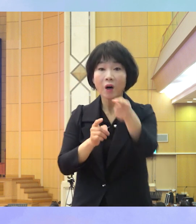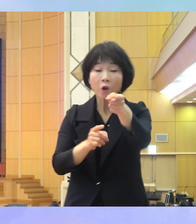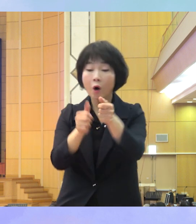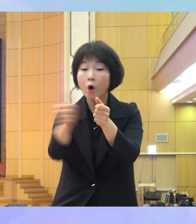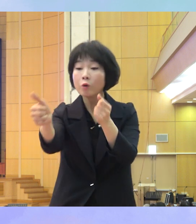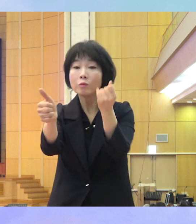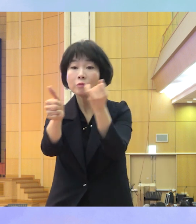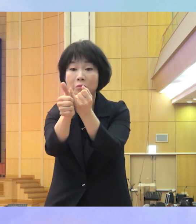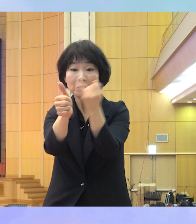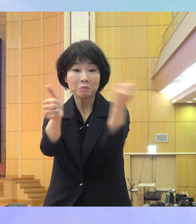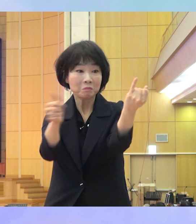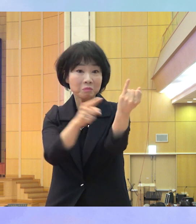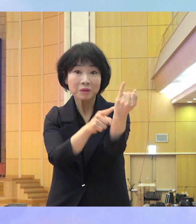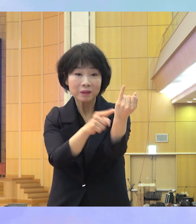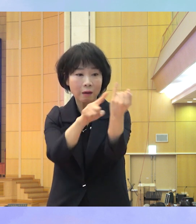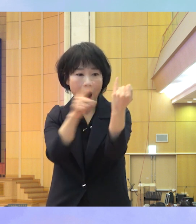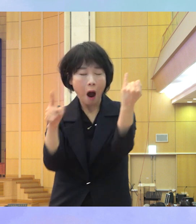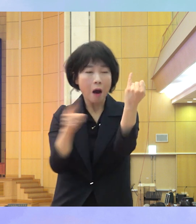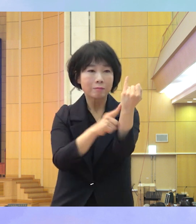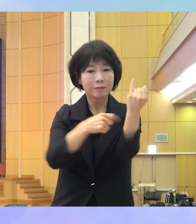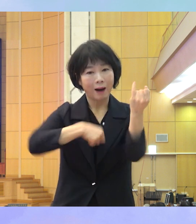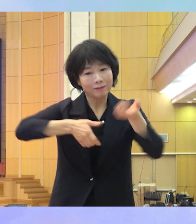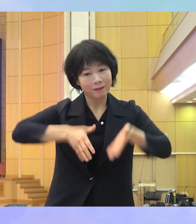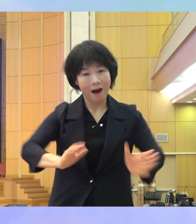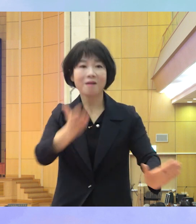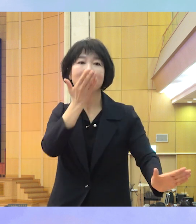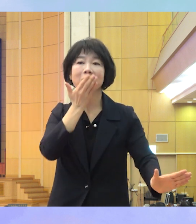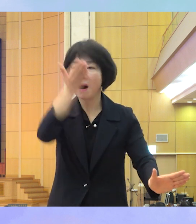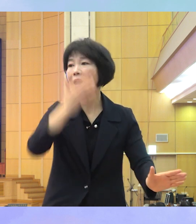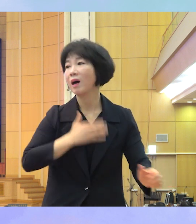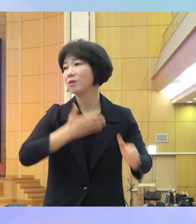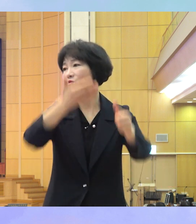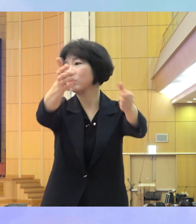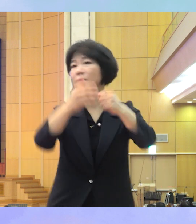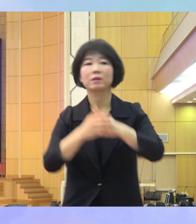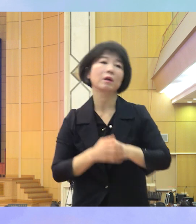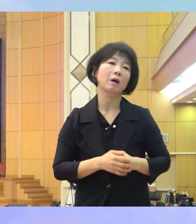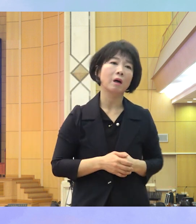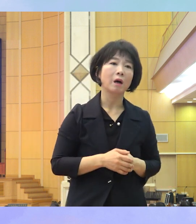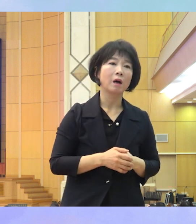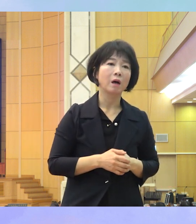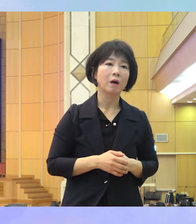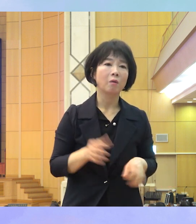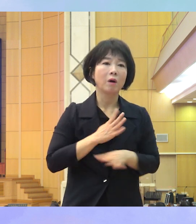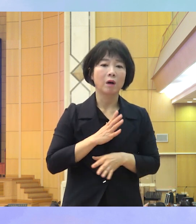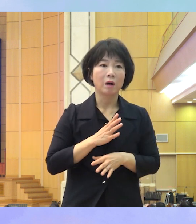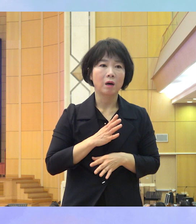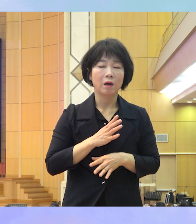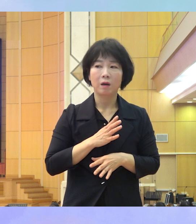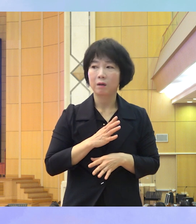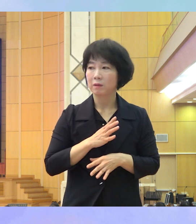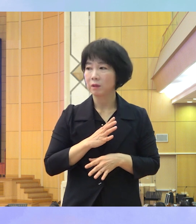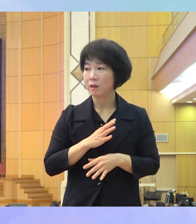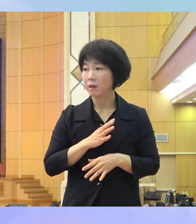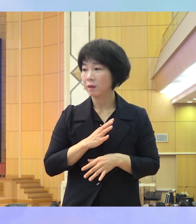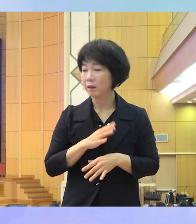사라에게 아들이 있으리라. 이렇게 기회를 지금 말하고 있어요. 그럼 이거 잠깐